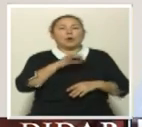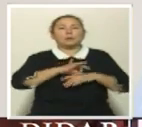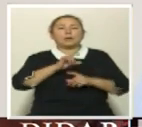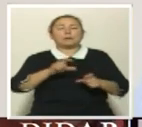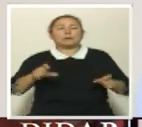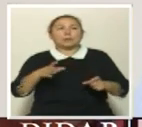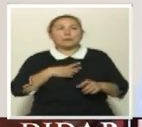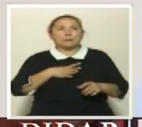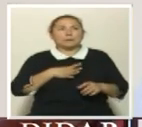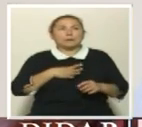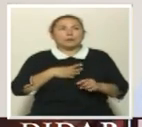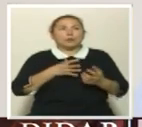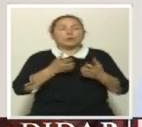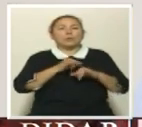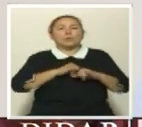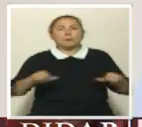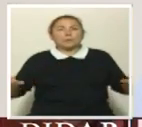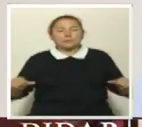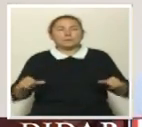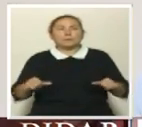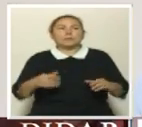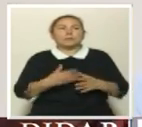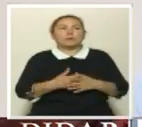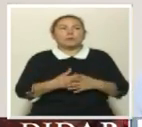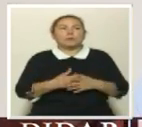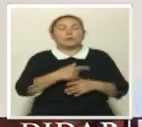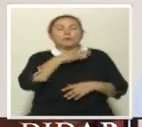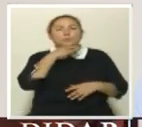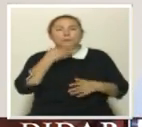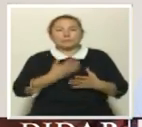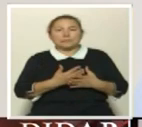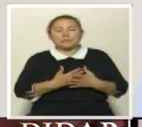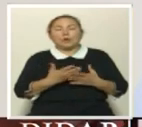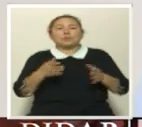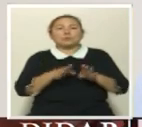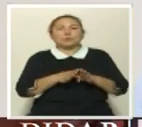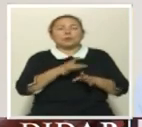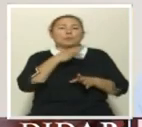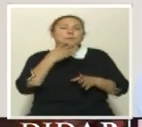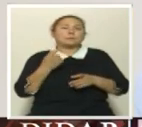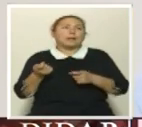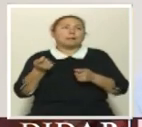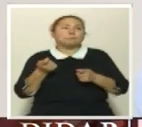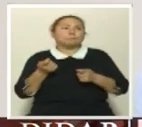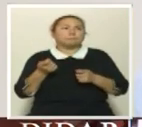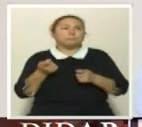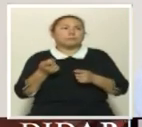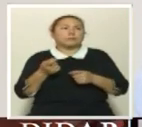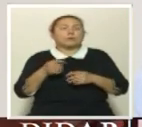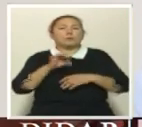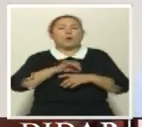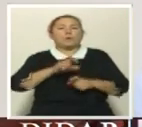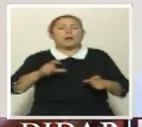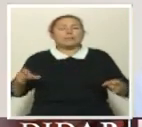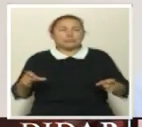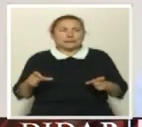ауруларынан болатын асқынулардың саны көбеюде, кенеттен өлім де көбеюде. Оған көбінесе әкелетін себеп науқастардың